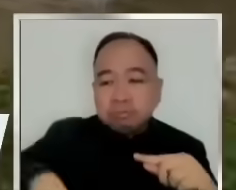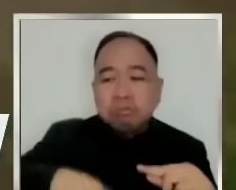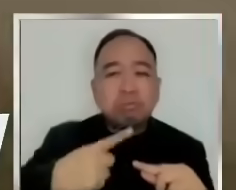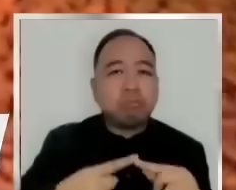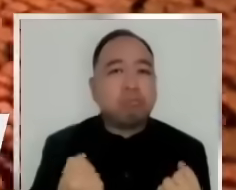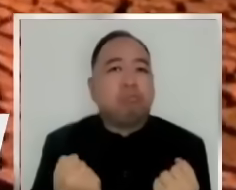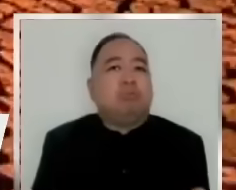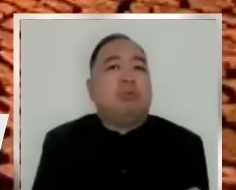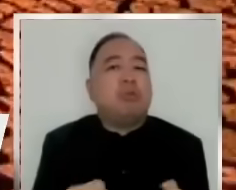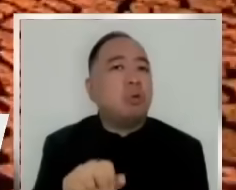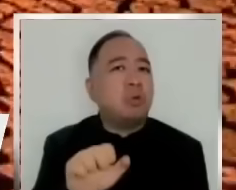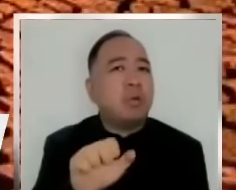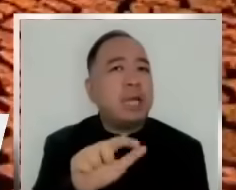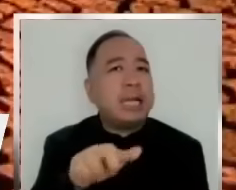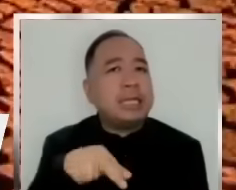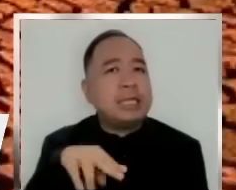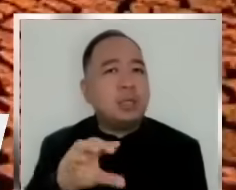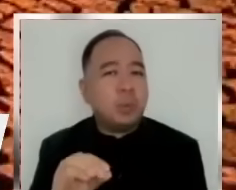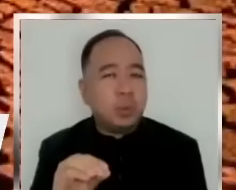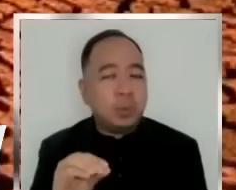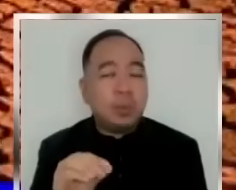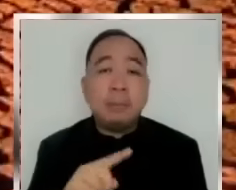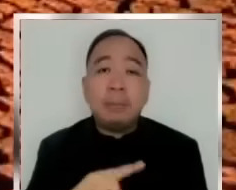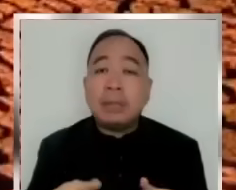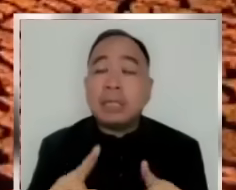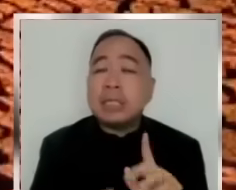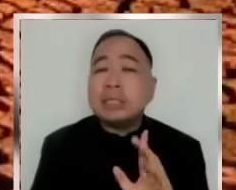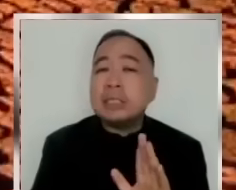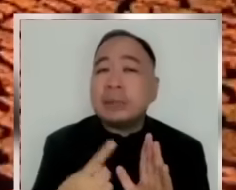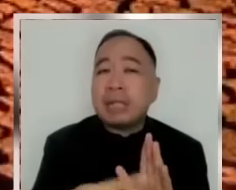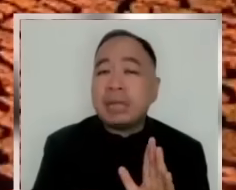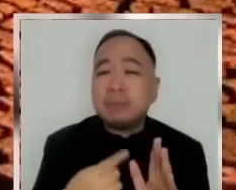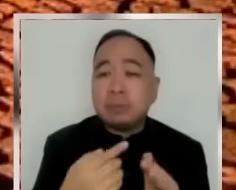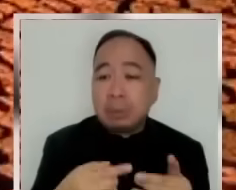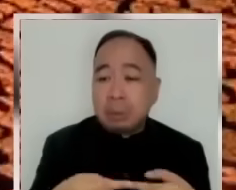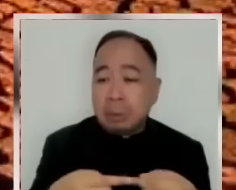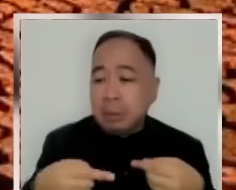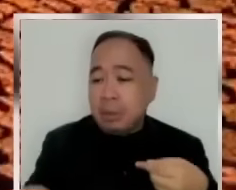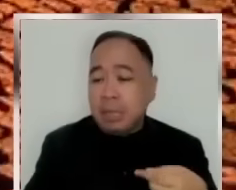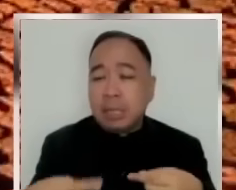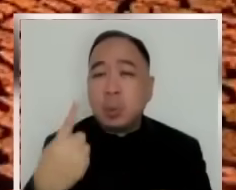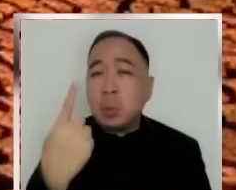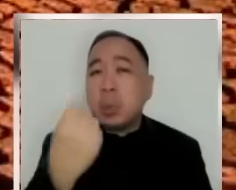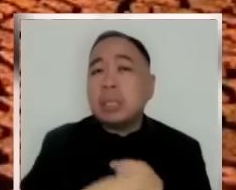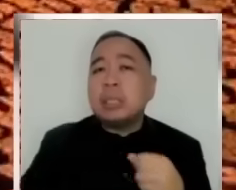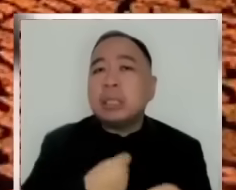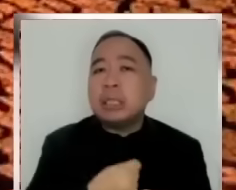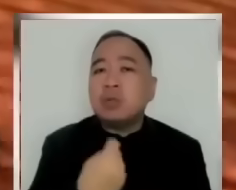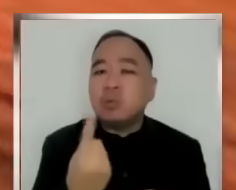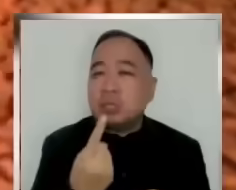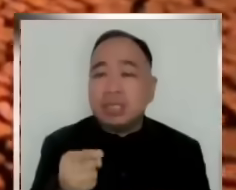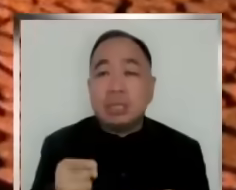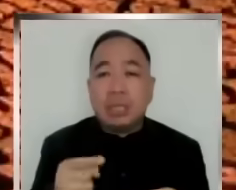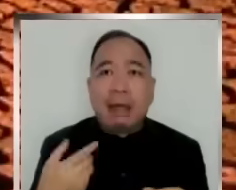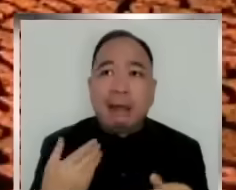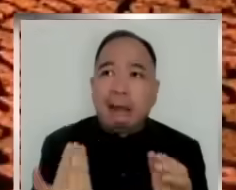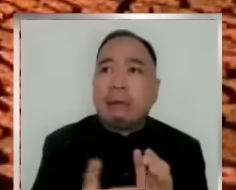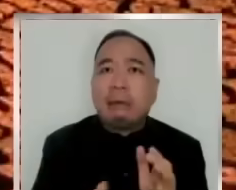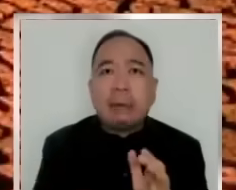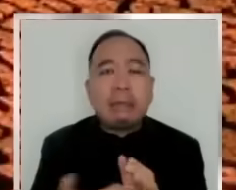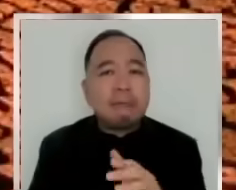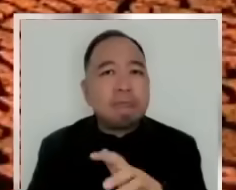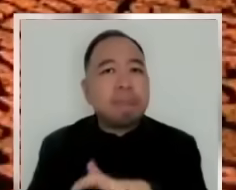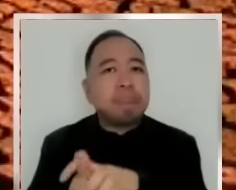Nino. Pero may pagkakataon na 1 taon lang ang pagitan ng El Ninong naranasan sa bansa. At